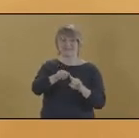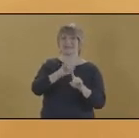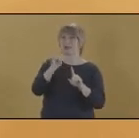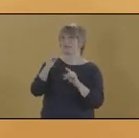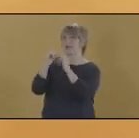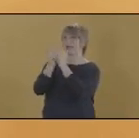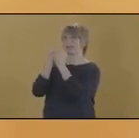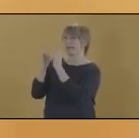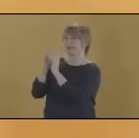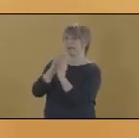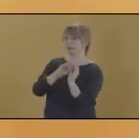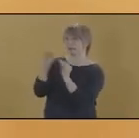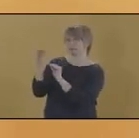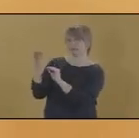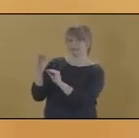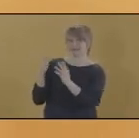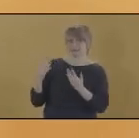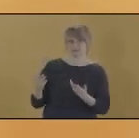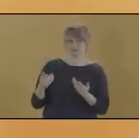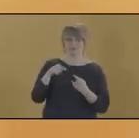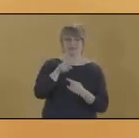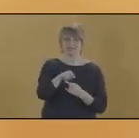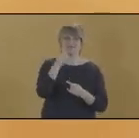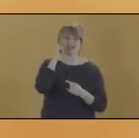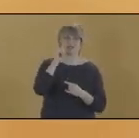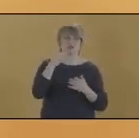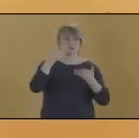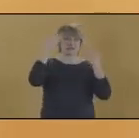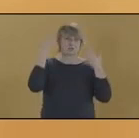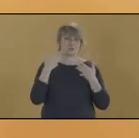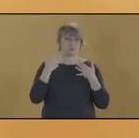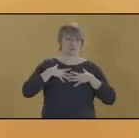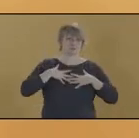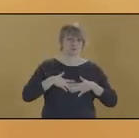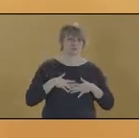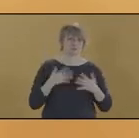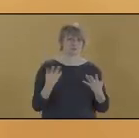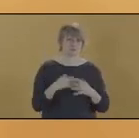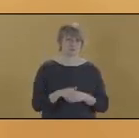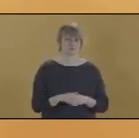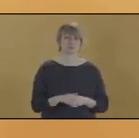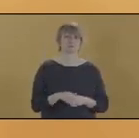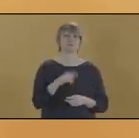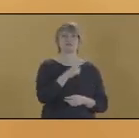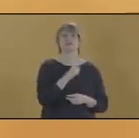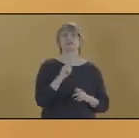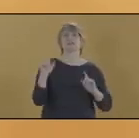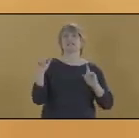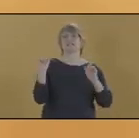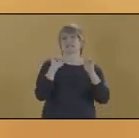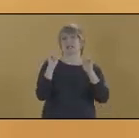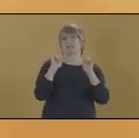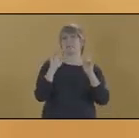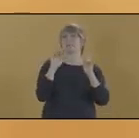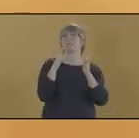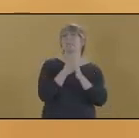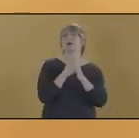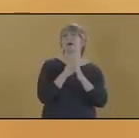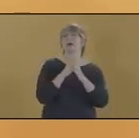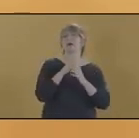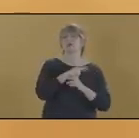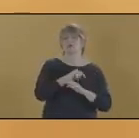hier nochmal kurz die Elemente. Es wird dann auch noch eine Social-Media-Kampagne auf Instagram geben. Wir werden diese Workshop-Formate